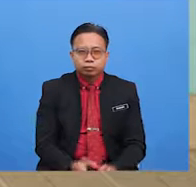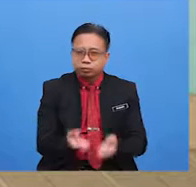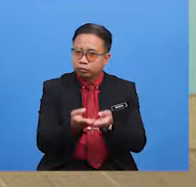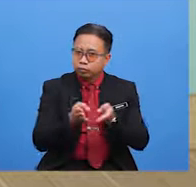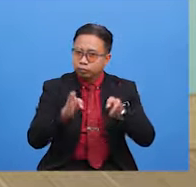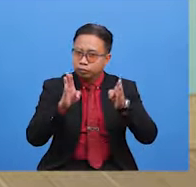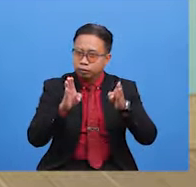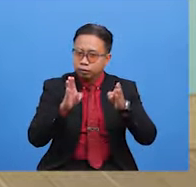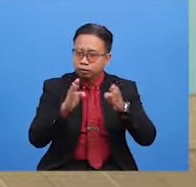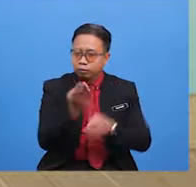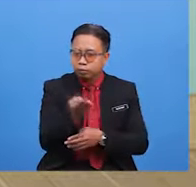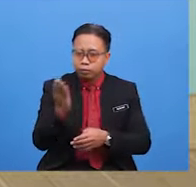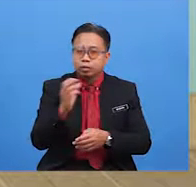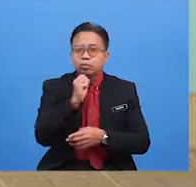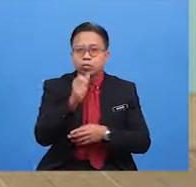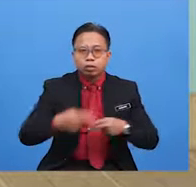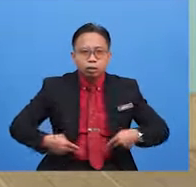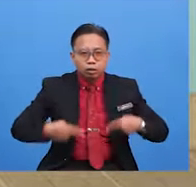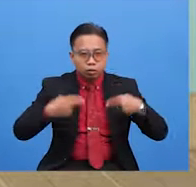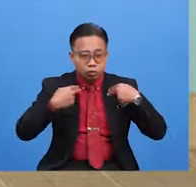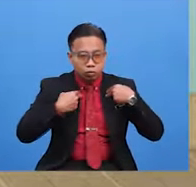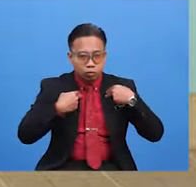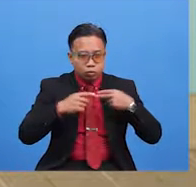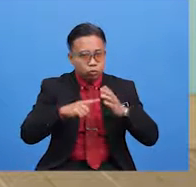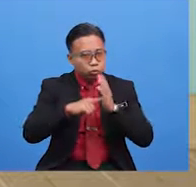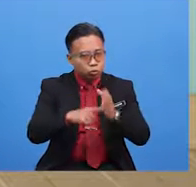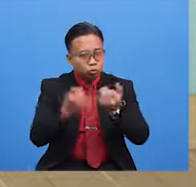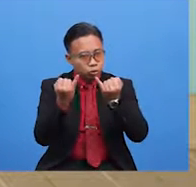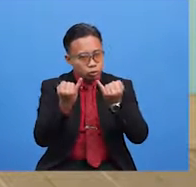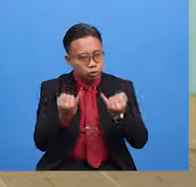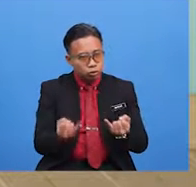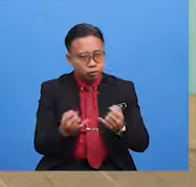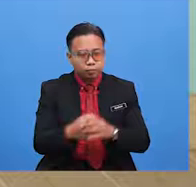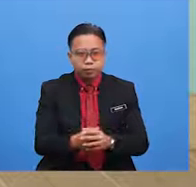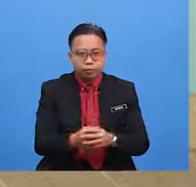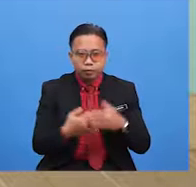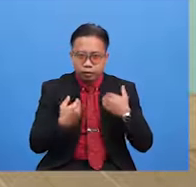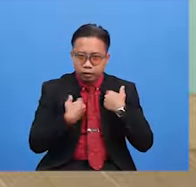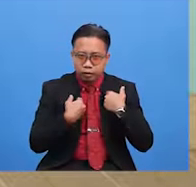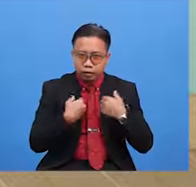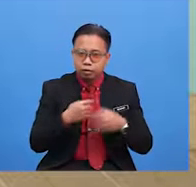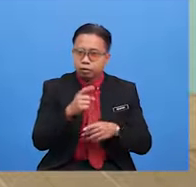Beaker yang merupakan benda bukan hidup juga menunjukkan jisin. Beaker ini mempunyai